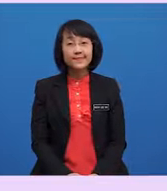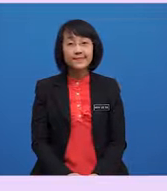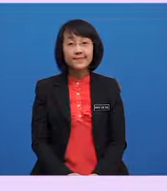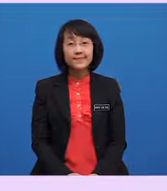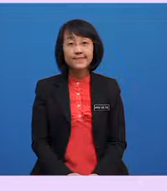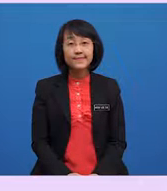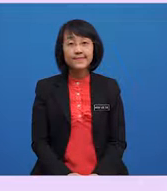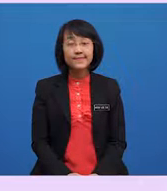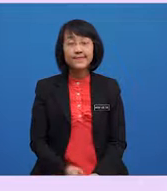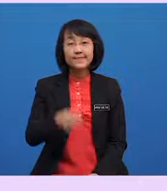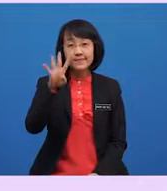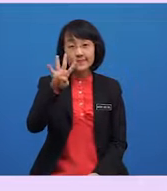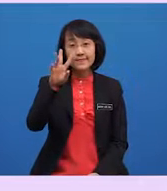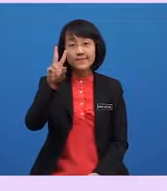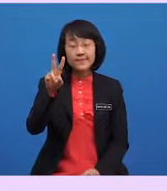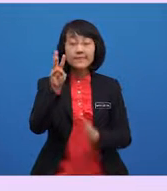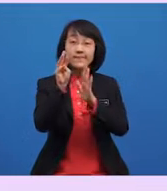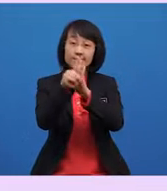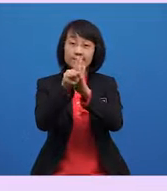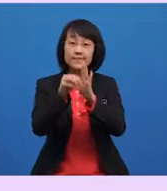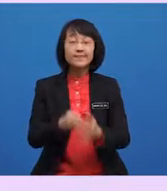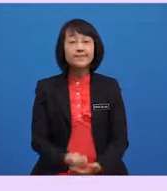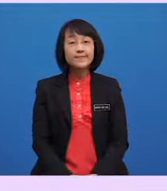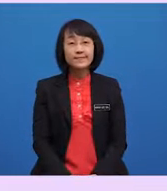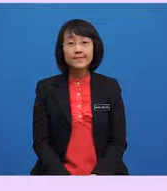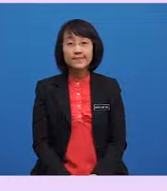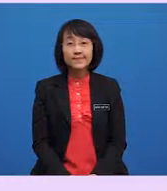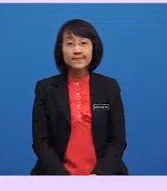ialah 42 minit.